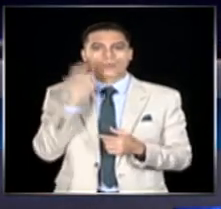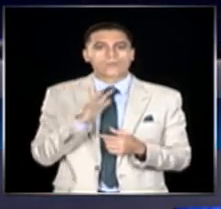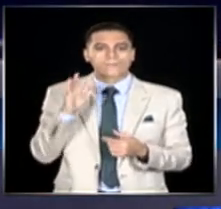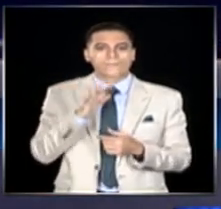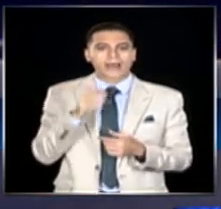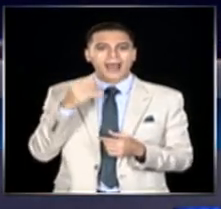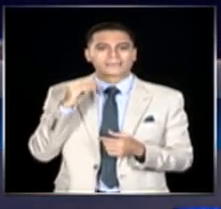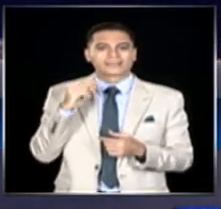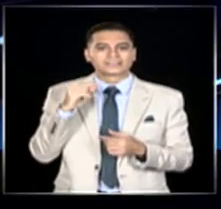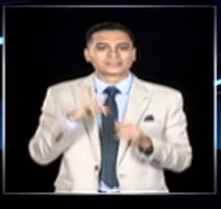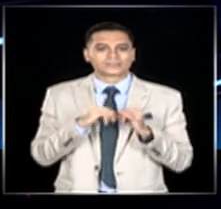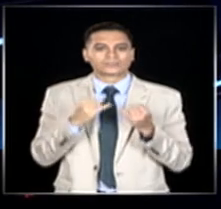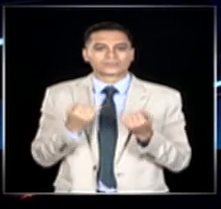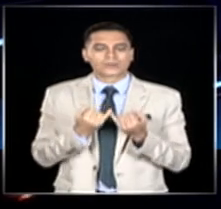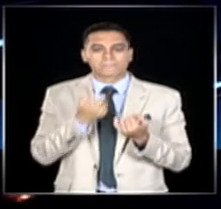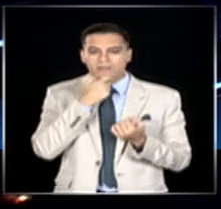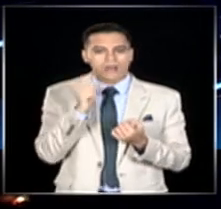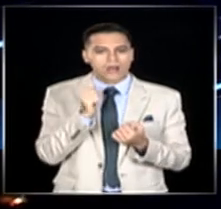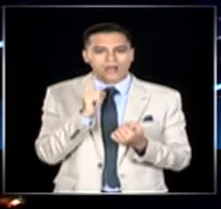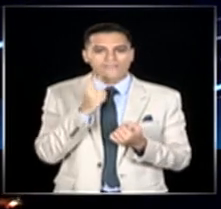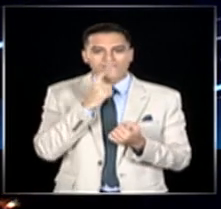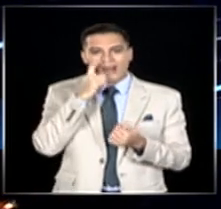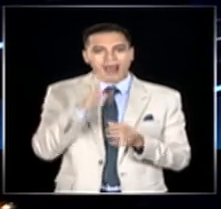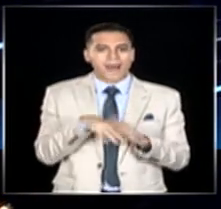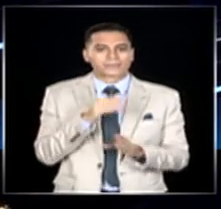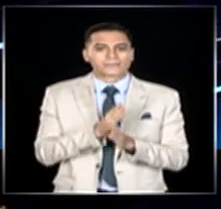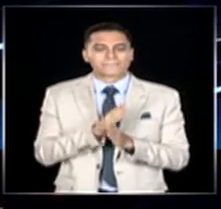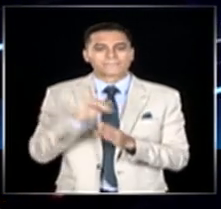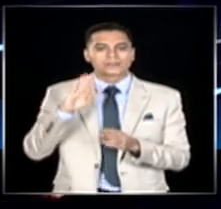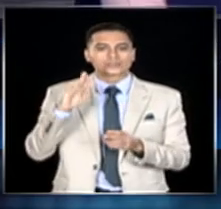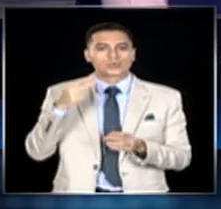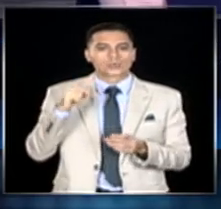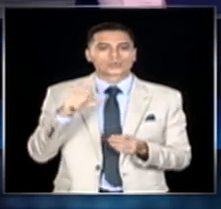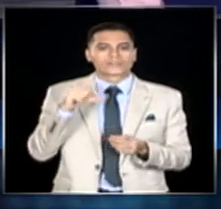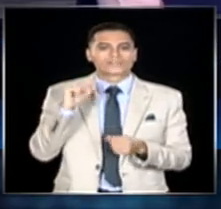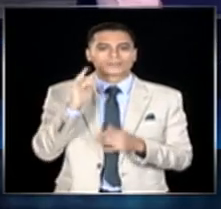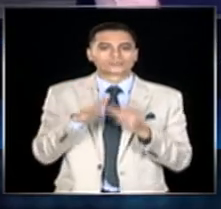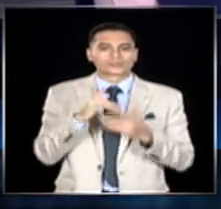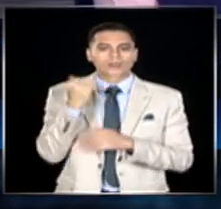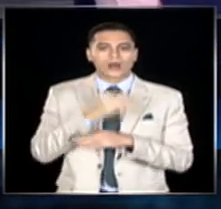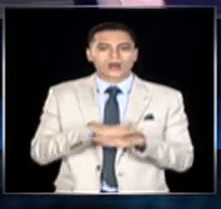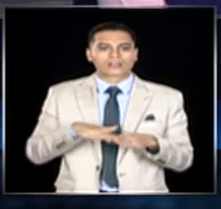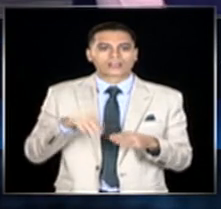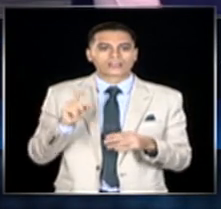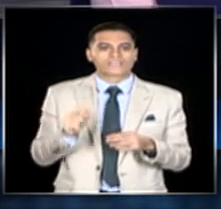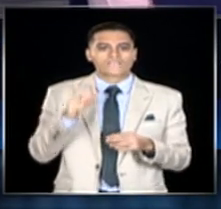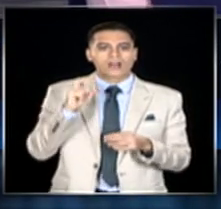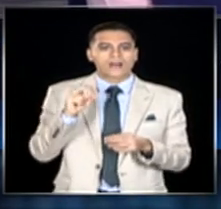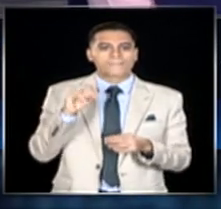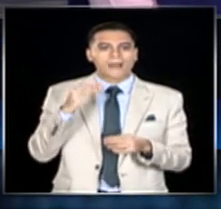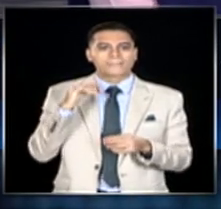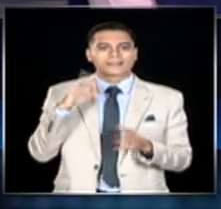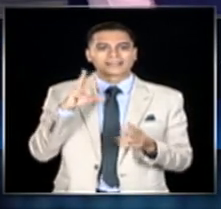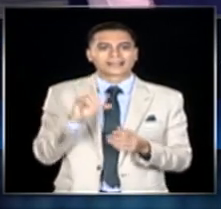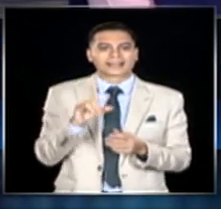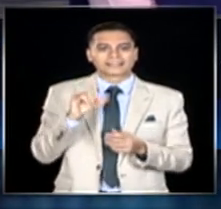العالمية؟ بريطانيا. غلط. فنان قام بدور مسعود في مسلسل أرض النفاق؟ محمد هنيدي. صح. ما أكثر الأندية حصولا